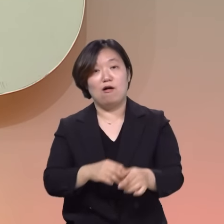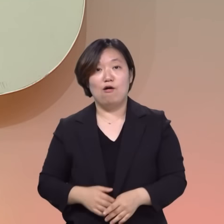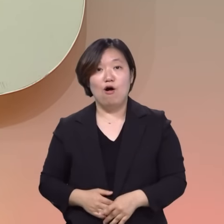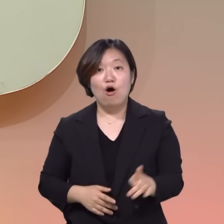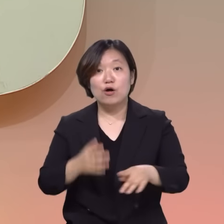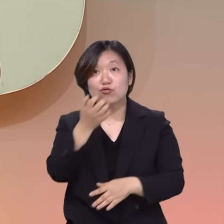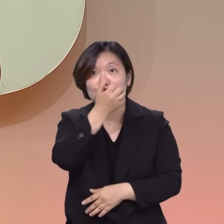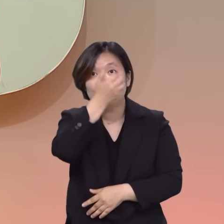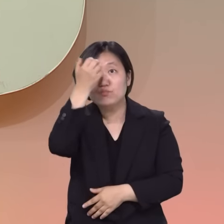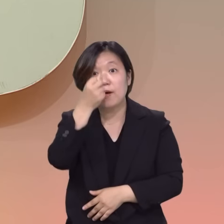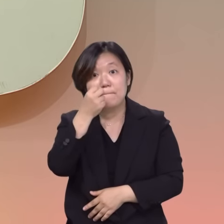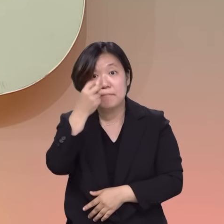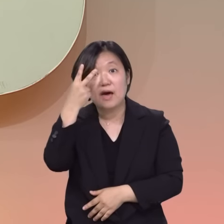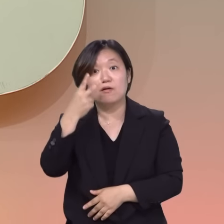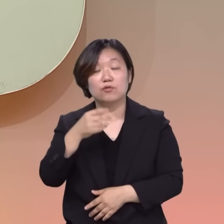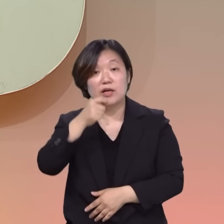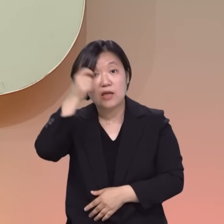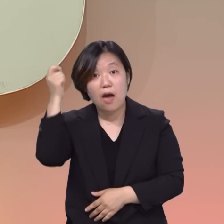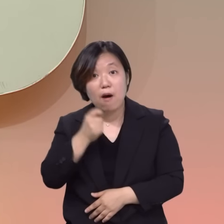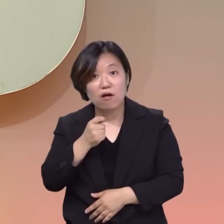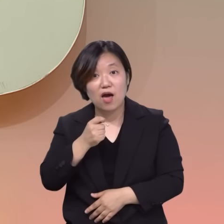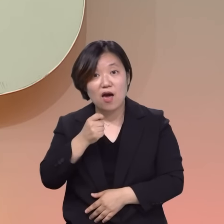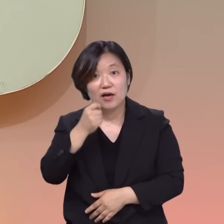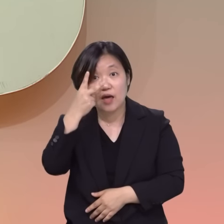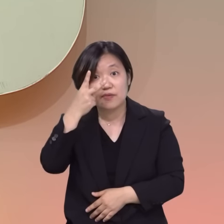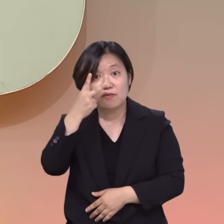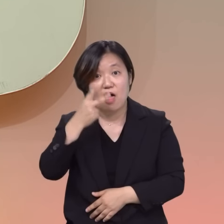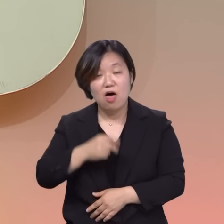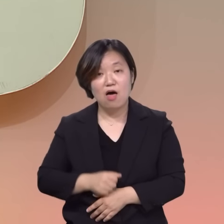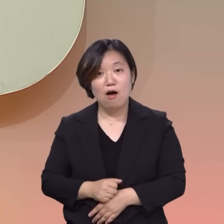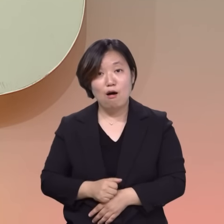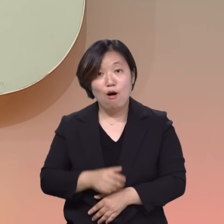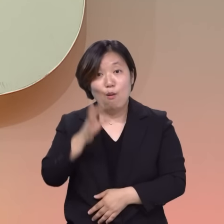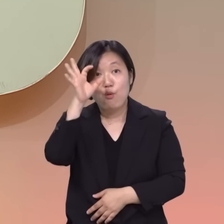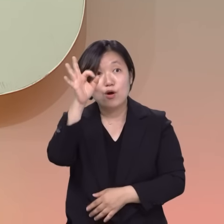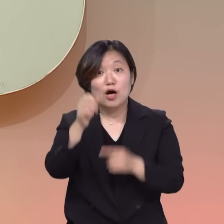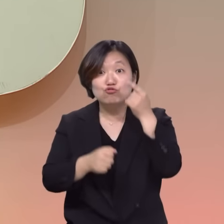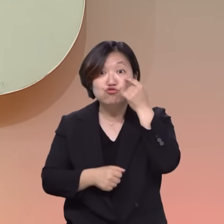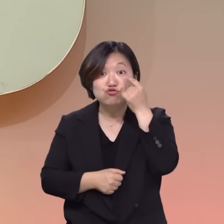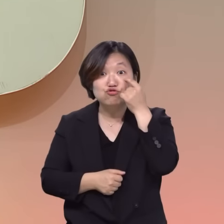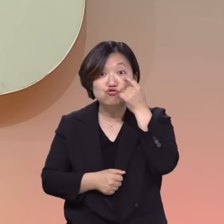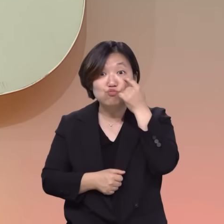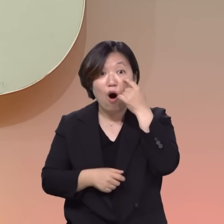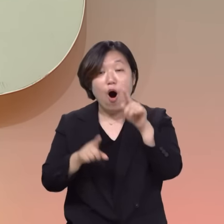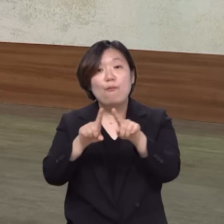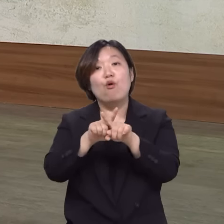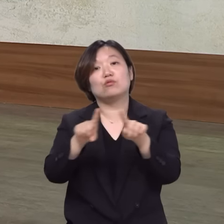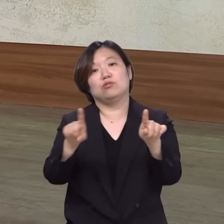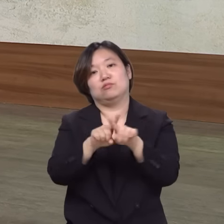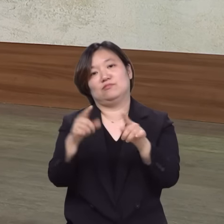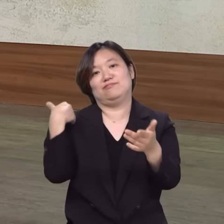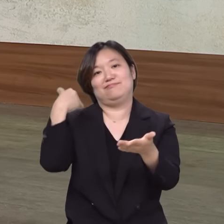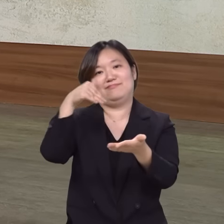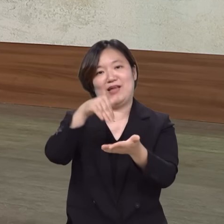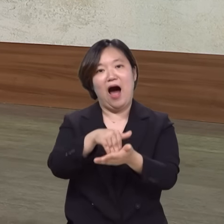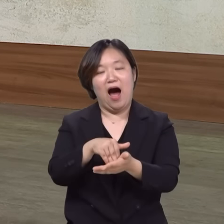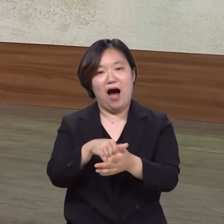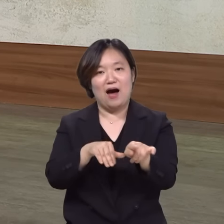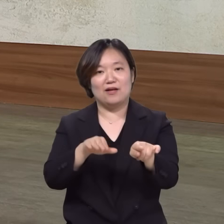딱 떴는데 눈이 아무렇지도 않게 완전 정상으로 돌아와